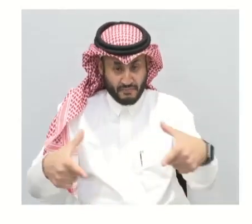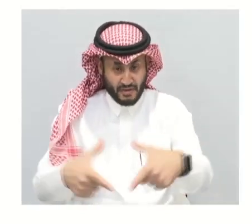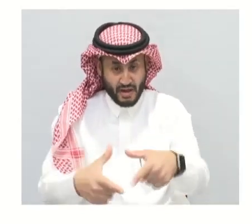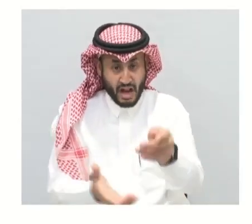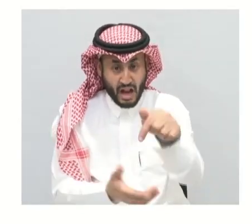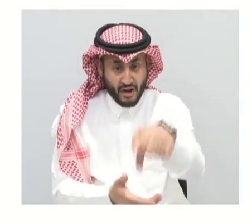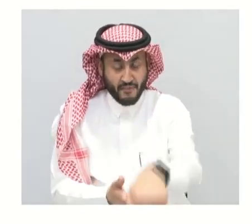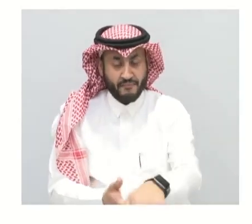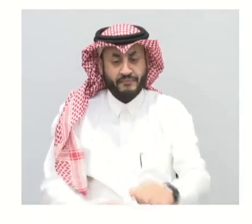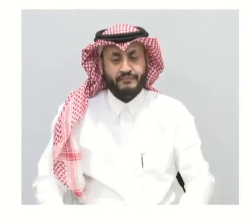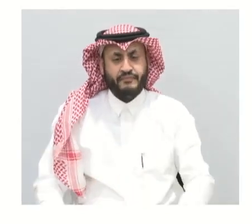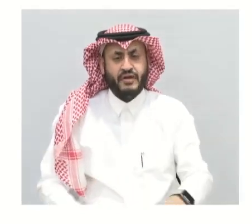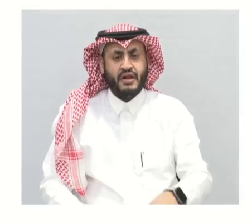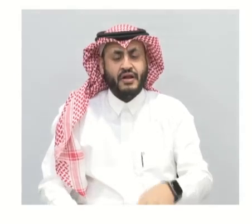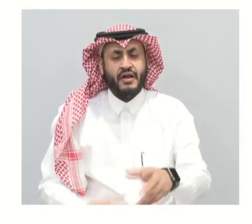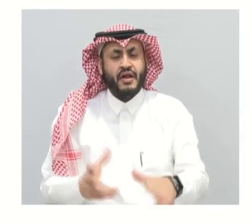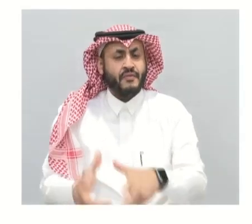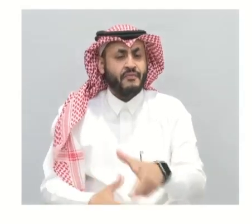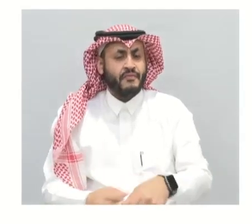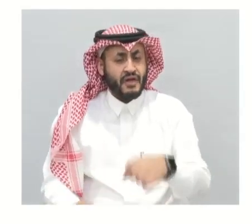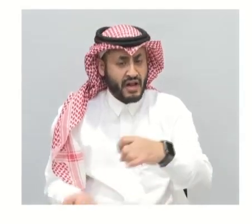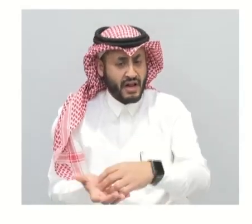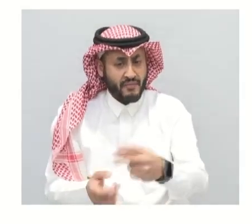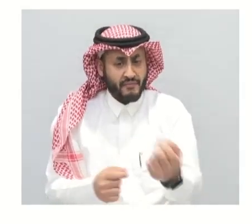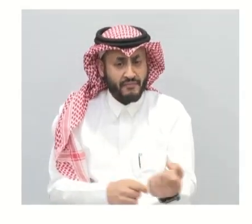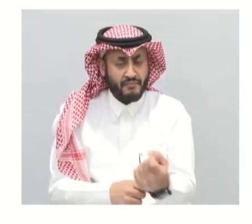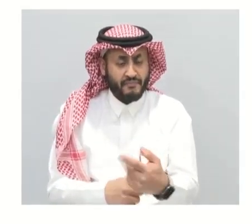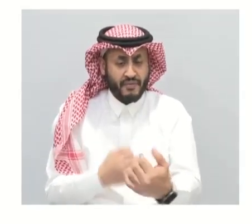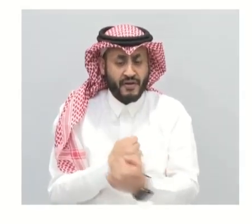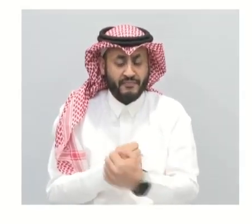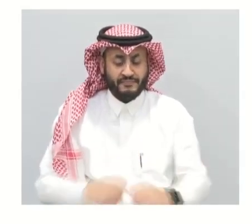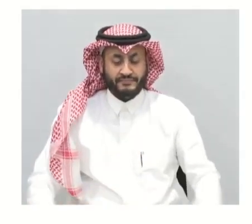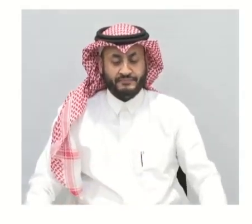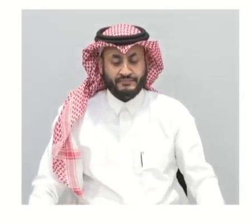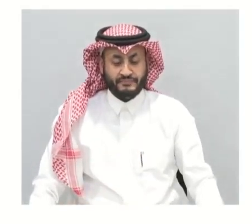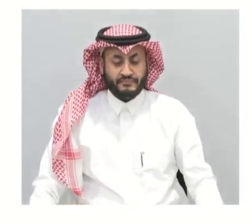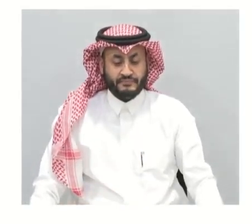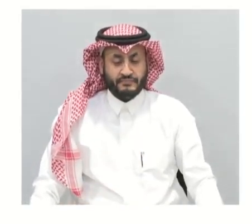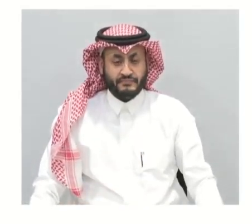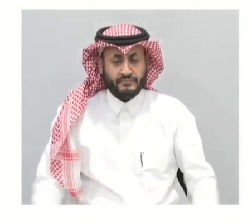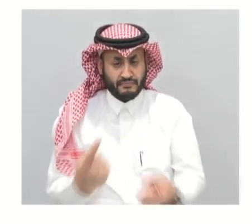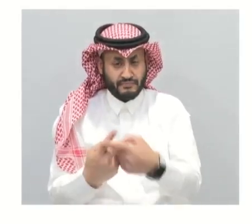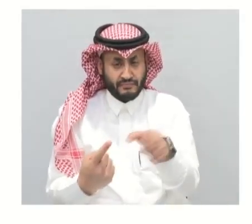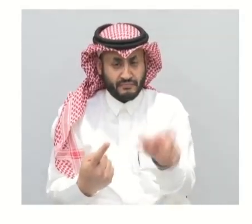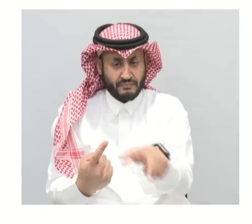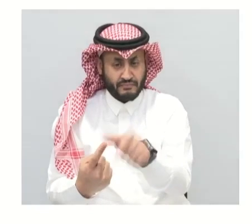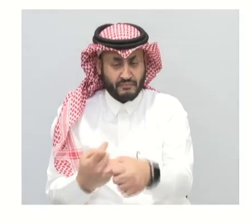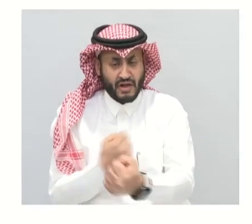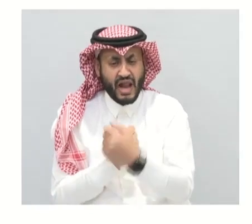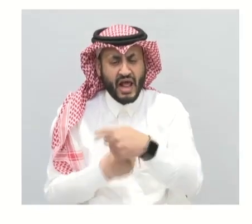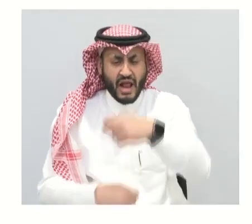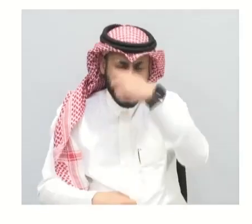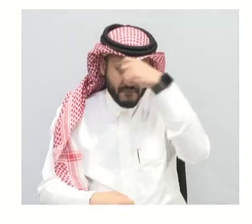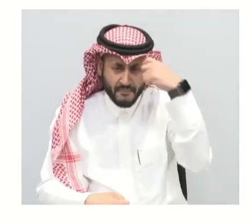الزاما للمواطنين الذين يساعدون في حمايه التربه والمزارعين بشكل خاص الجهود الفرديه